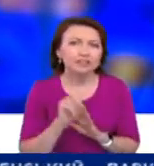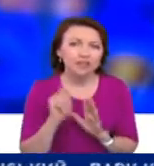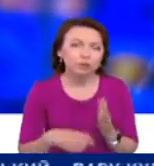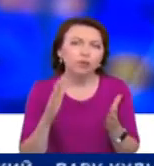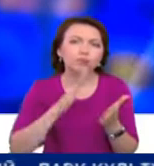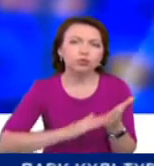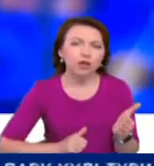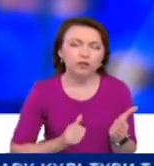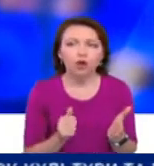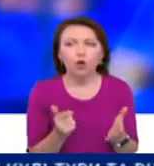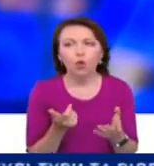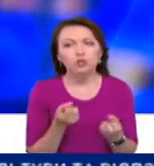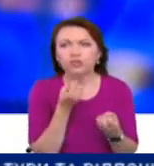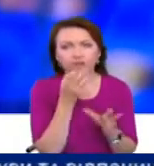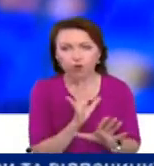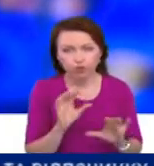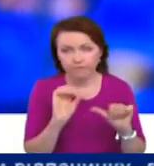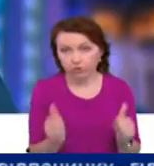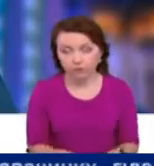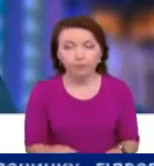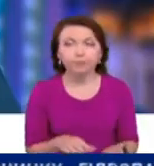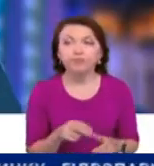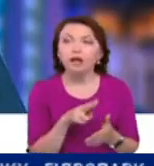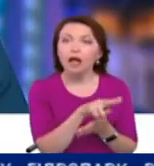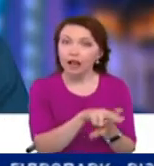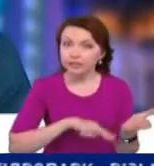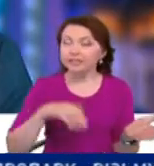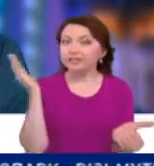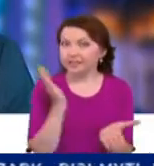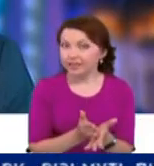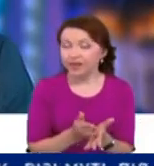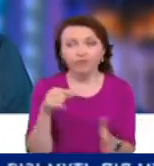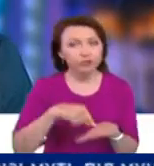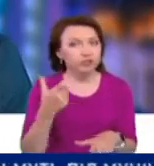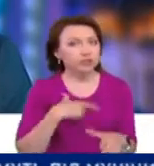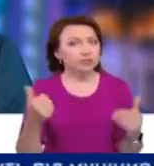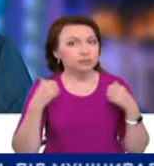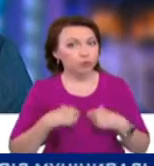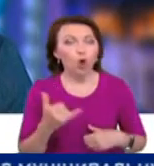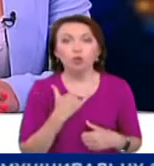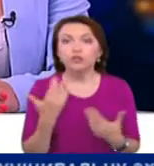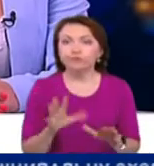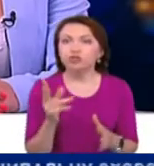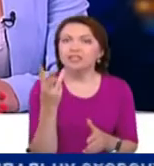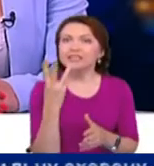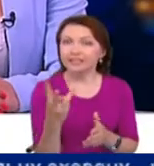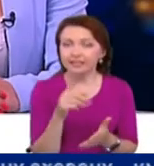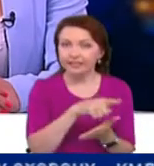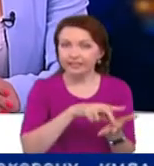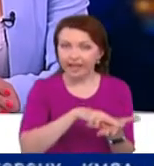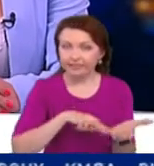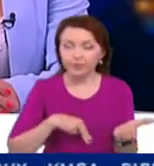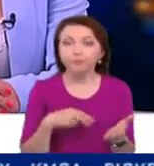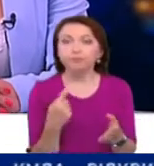пропускает, потому что он не совсем в хорошей форме. Лицензия є, відчуваєш себе спокійно. У нас є вже три ліцензії. Так.